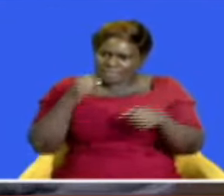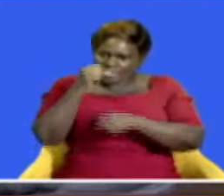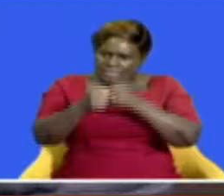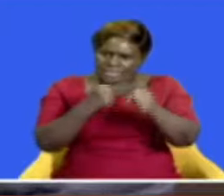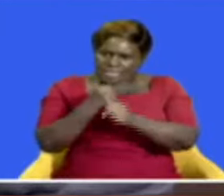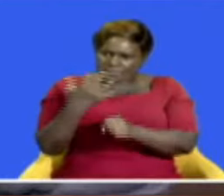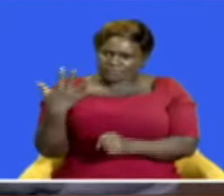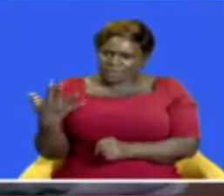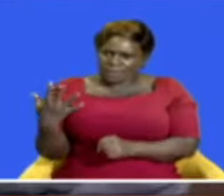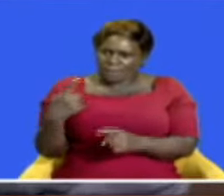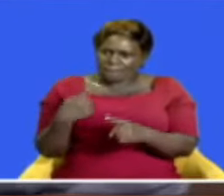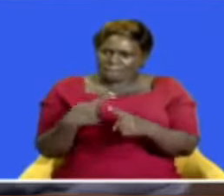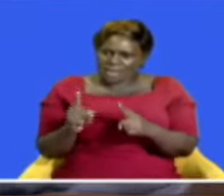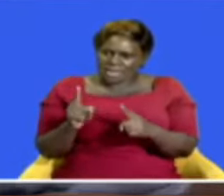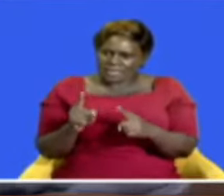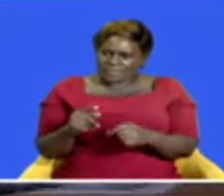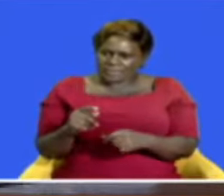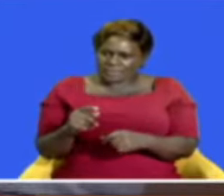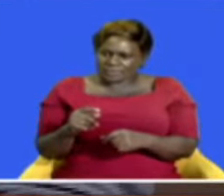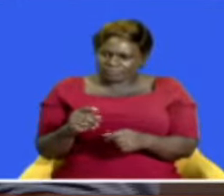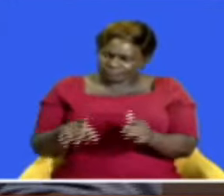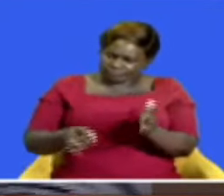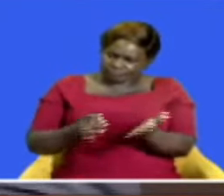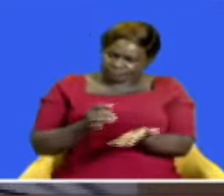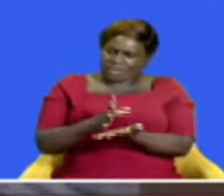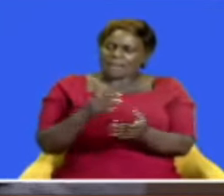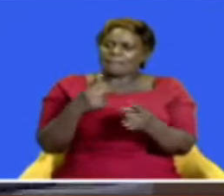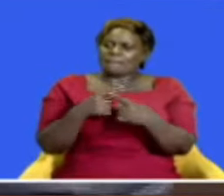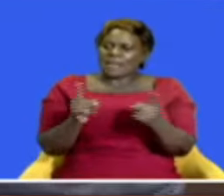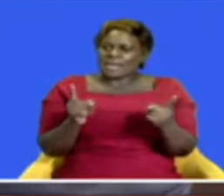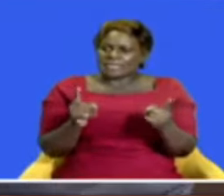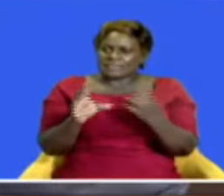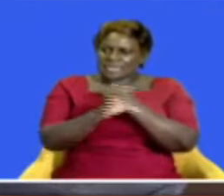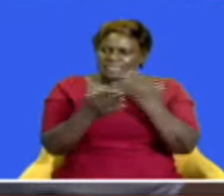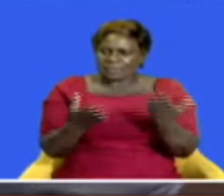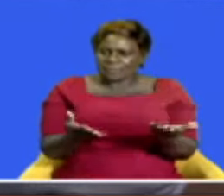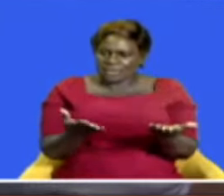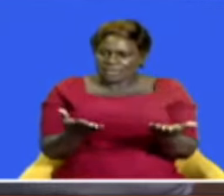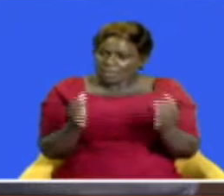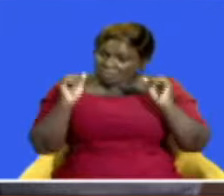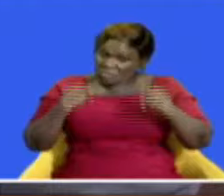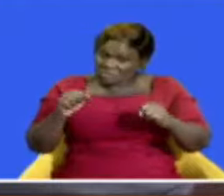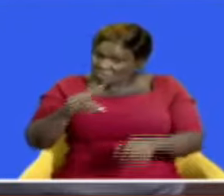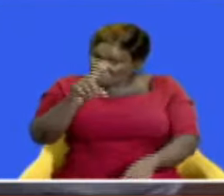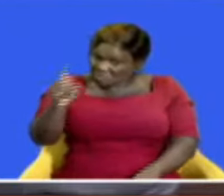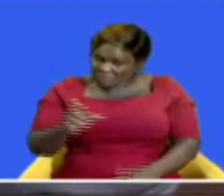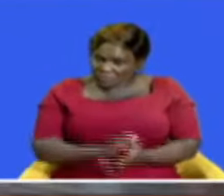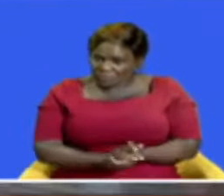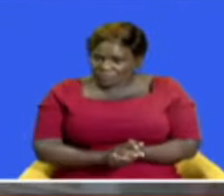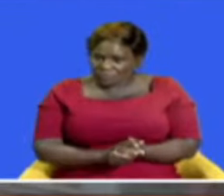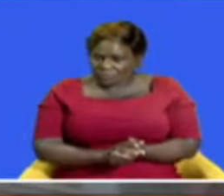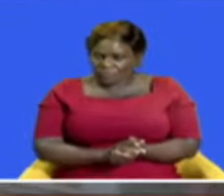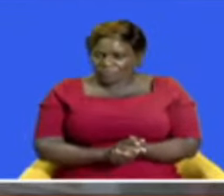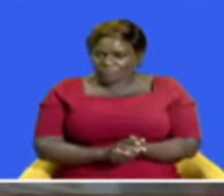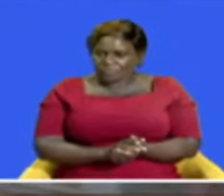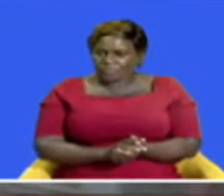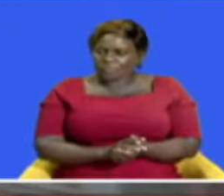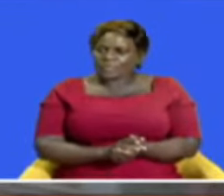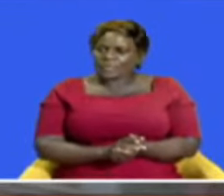mitano ikaisha na wakampatia red card. Lakini kwa nchi ambayo tunaishi, je, hayo yawezekana? Kwa ufupi sana